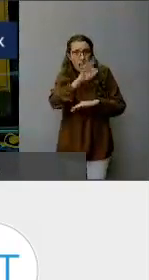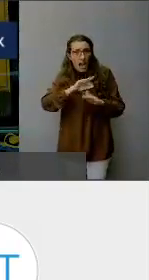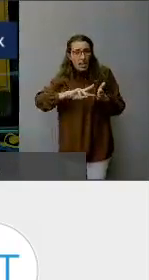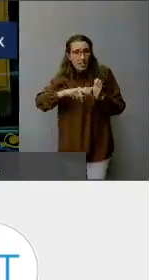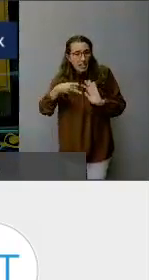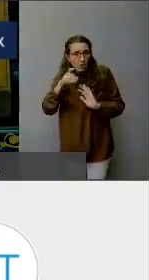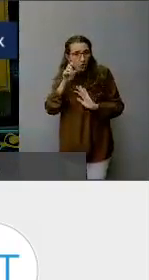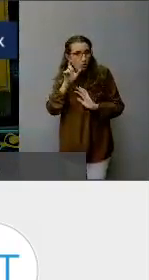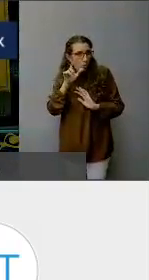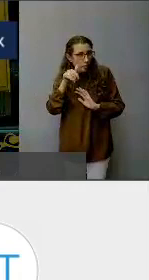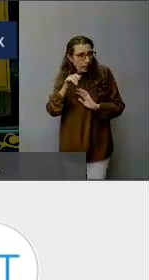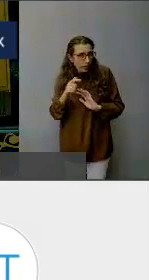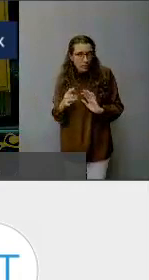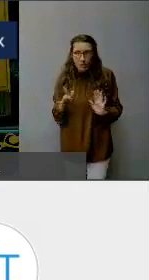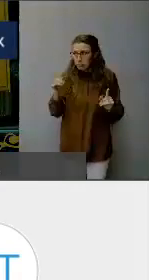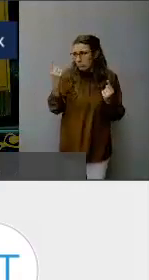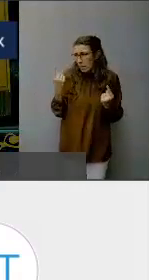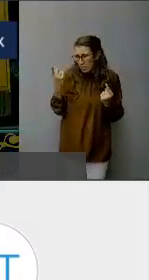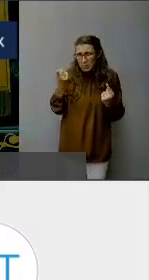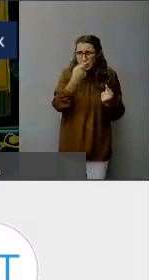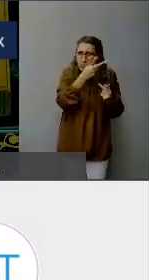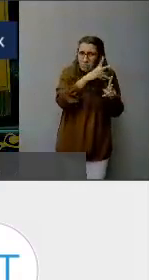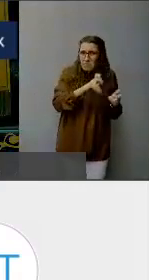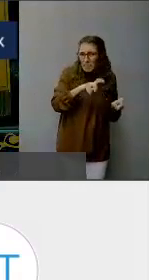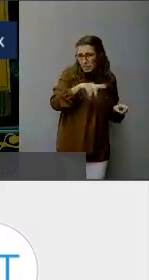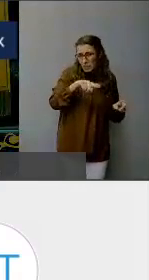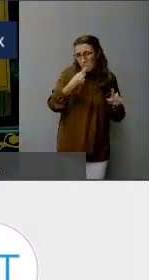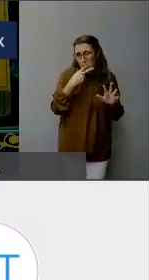stanno verificando sul quesito